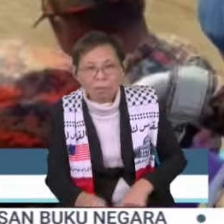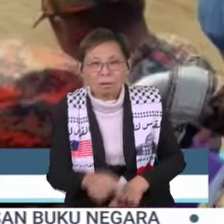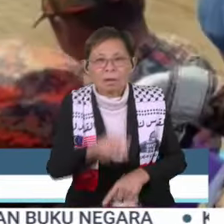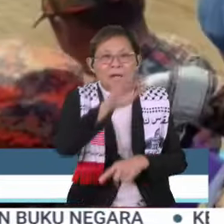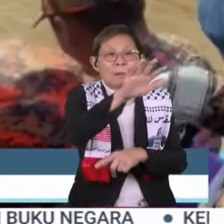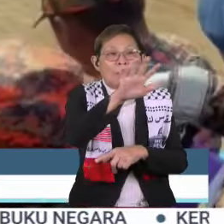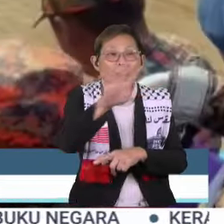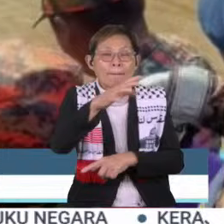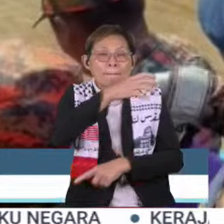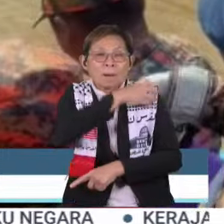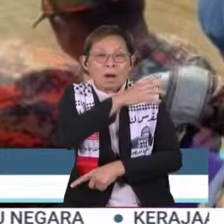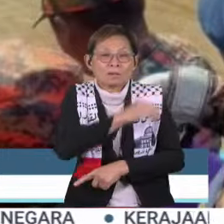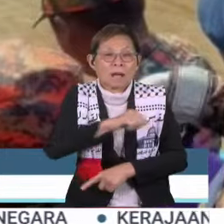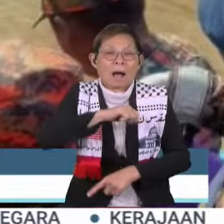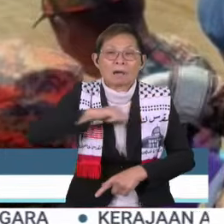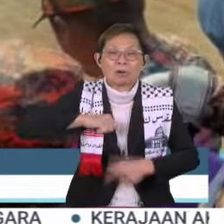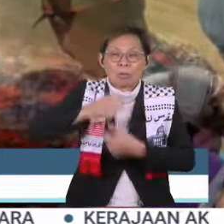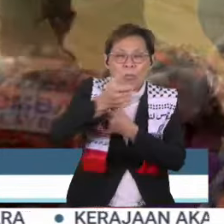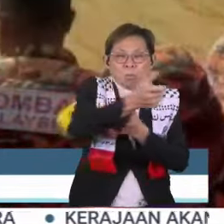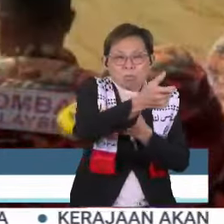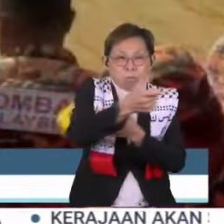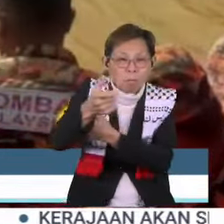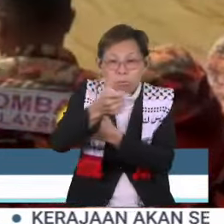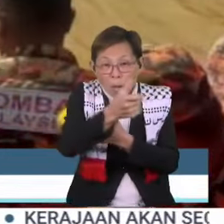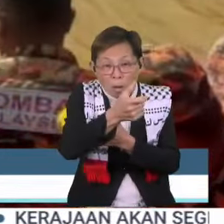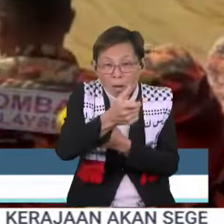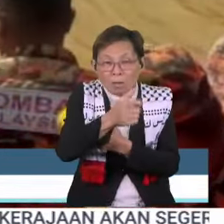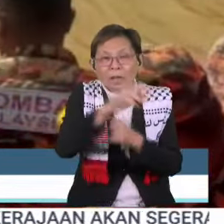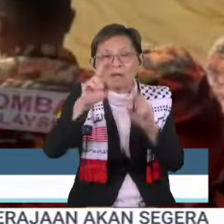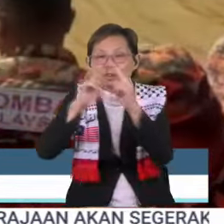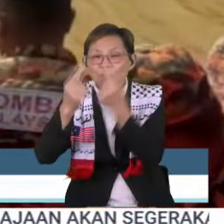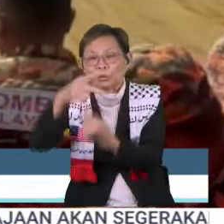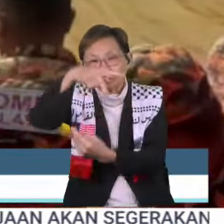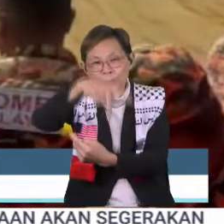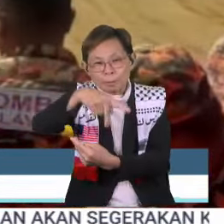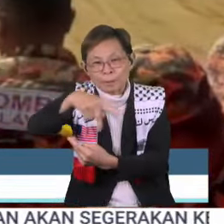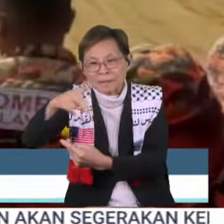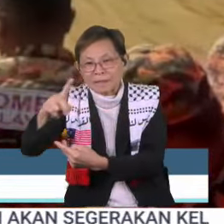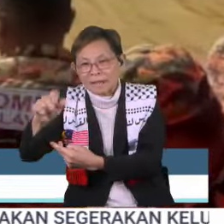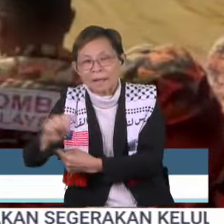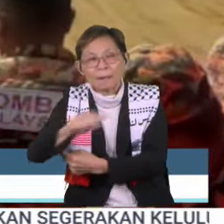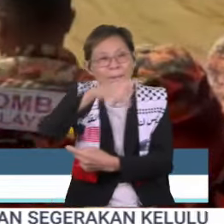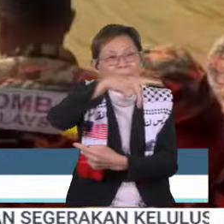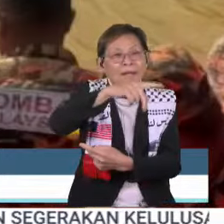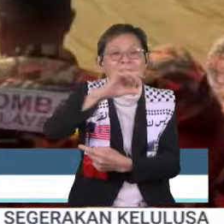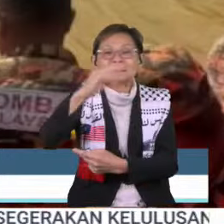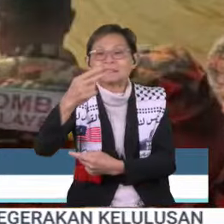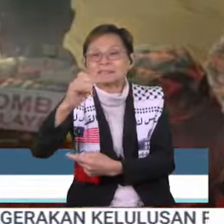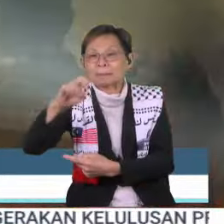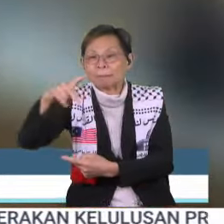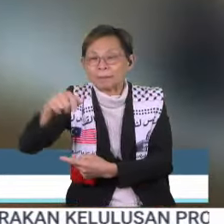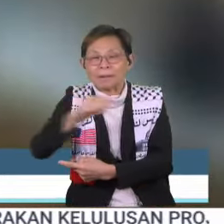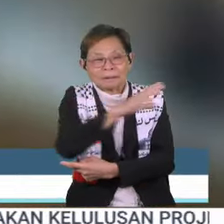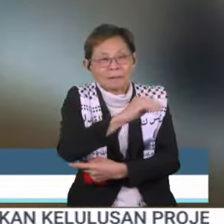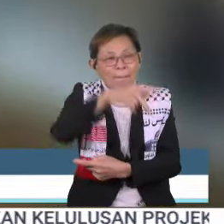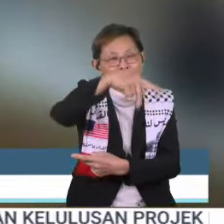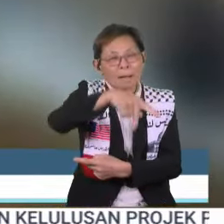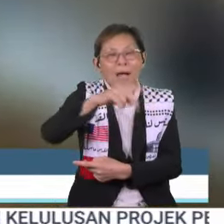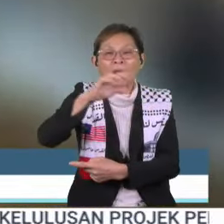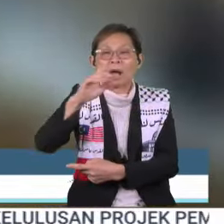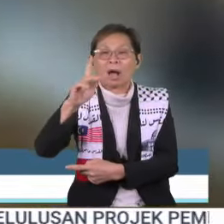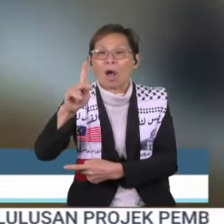54 pegawai dan anggota Bomba Pasir Mar, Wakaf Baharu serta unit PPDA Pangkalan Cepa dan Pangkalan Kubur memulakan operasi pencarian di